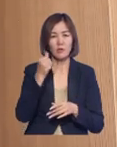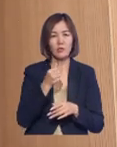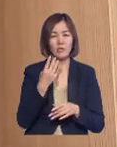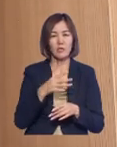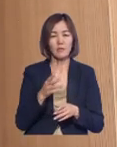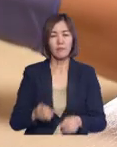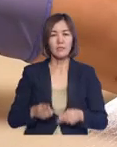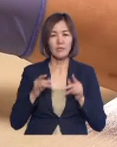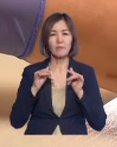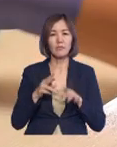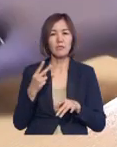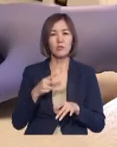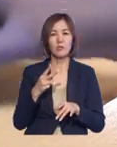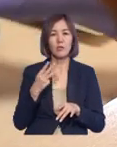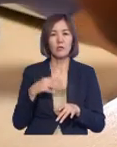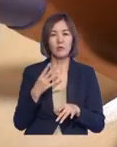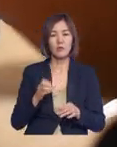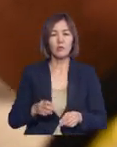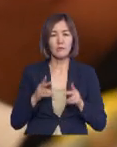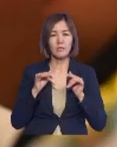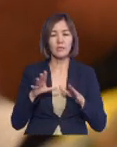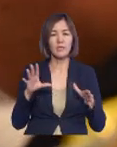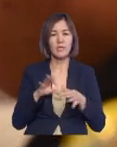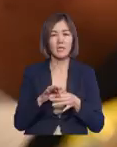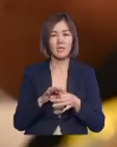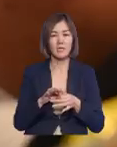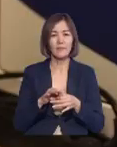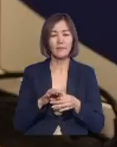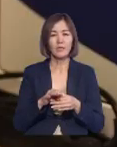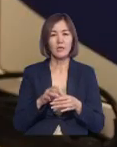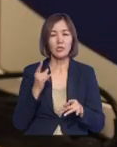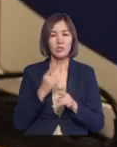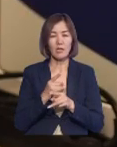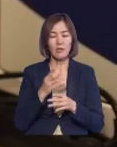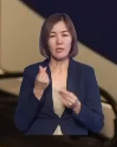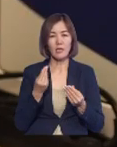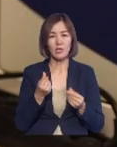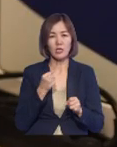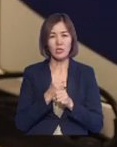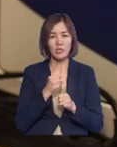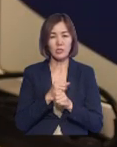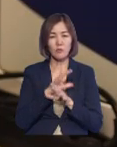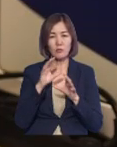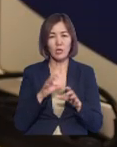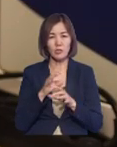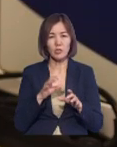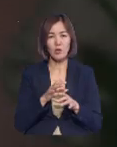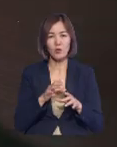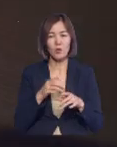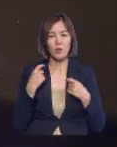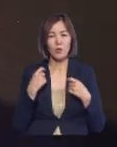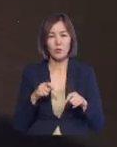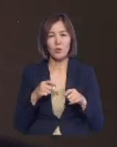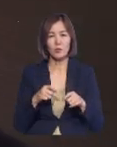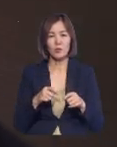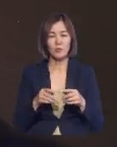45 қылмыстық іс, 2022 жылы 44 қылмыстық іс тіркелген еді. Айта кетейік, жалған ақша жасау, сақтау, тасымалдау немесе өткізуге